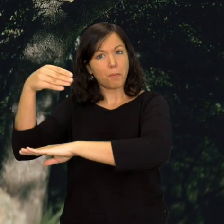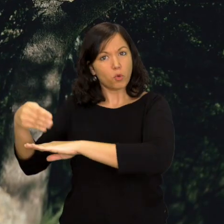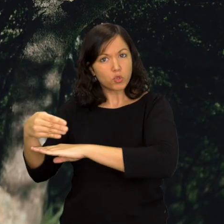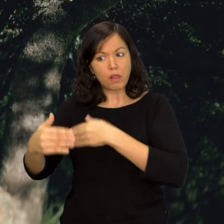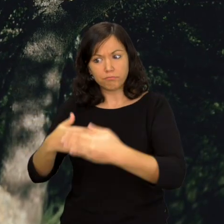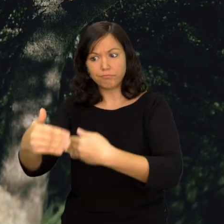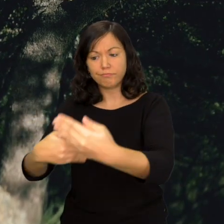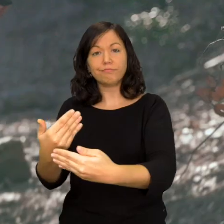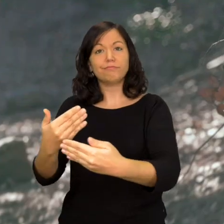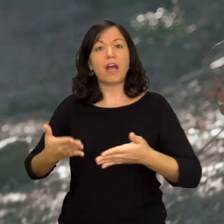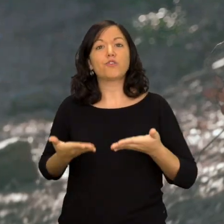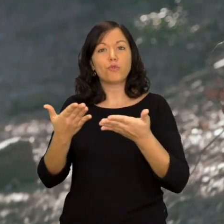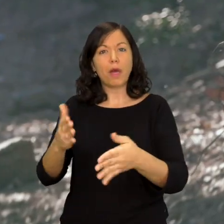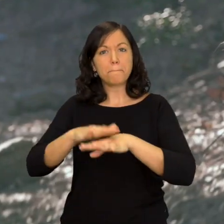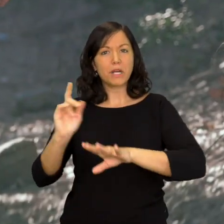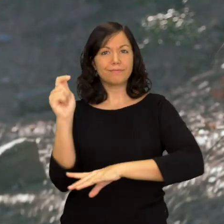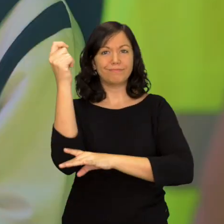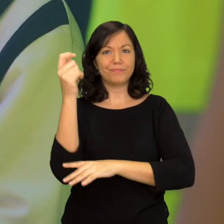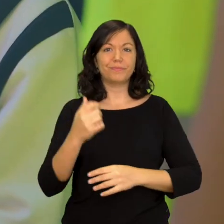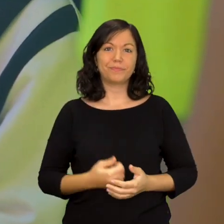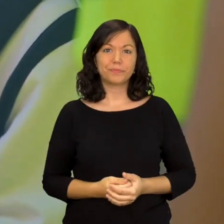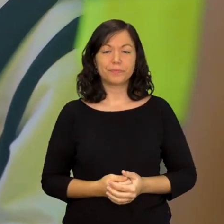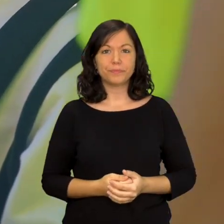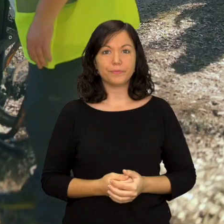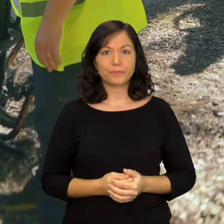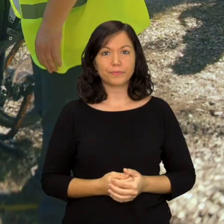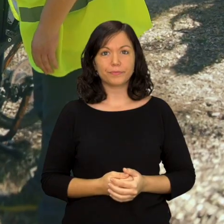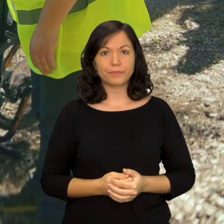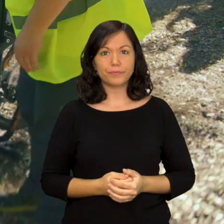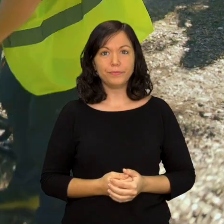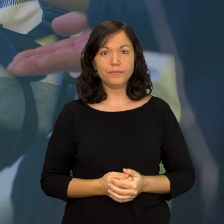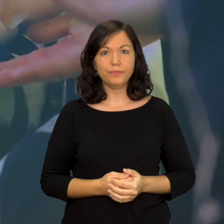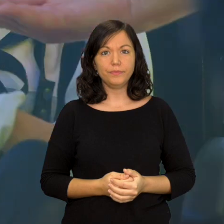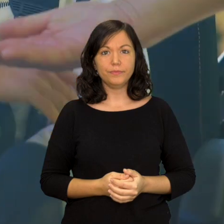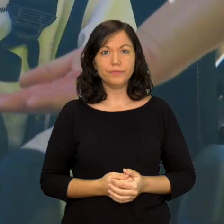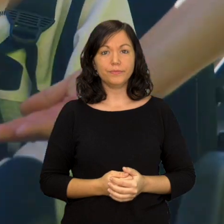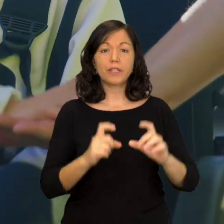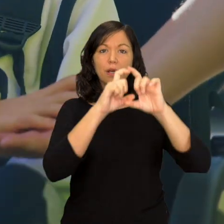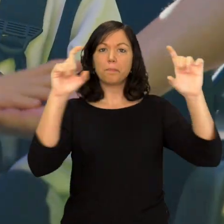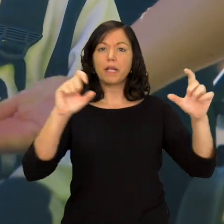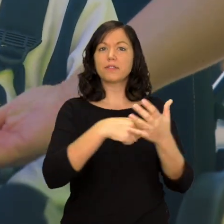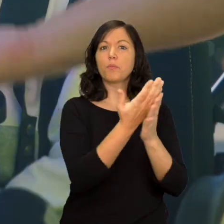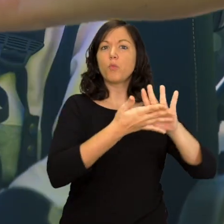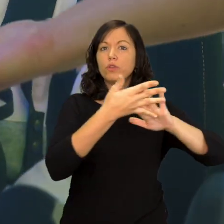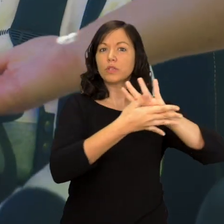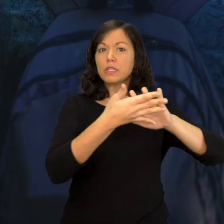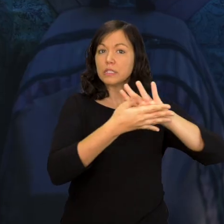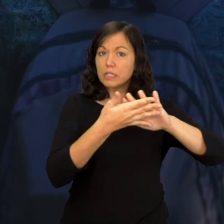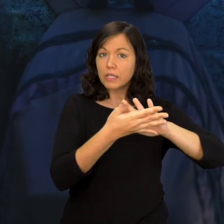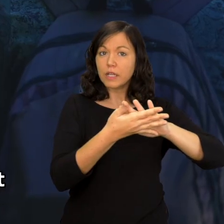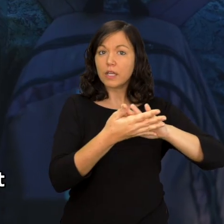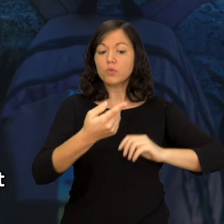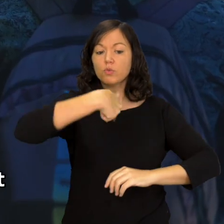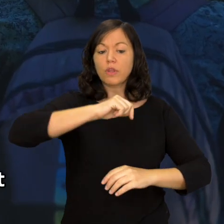això s'està contribuint per fer-ho possible. Una nena asseguda en una joalet somriu contenta. Des de